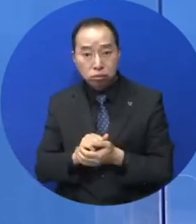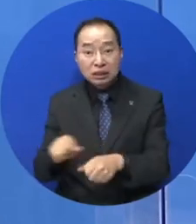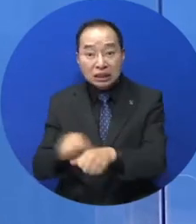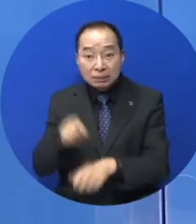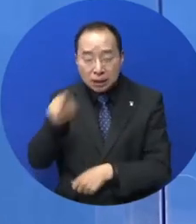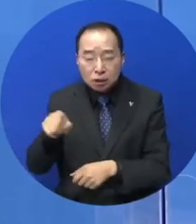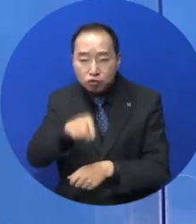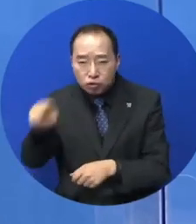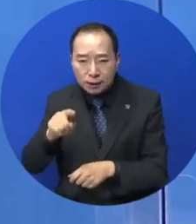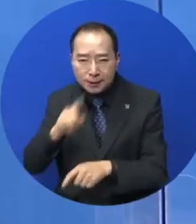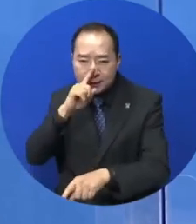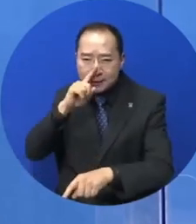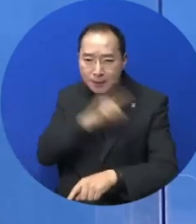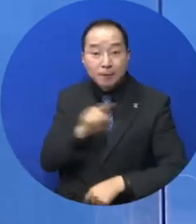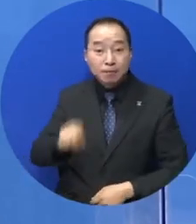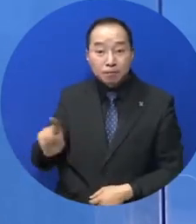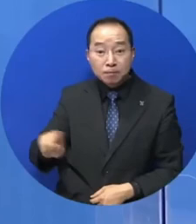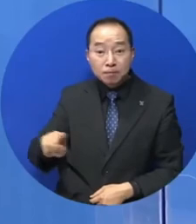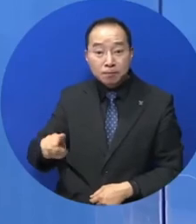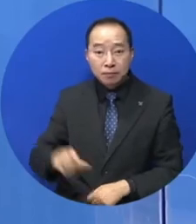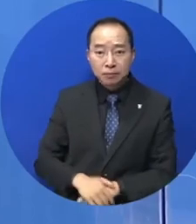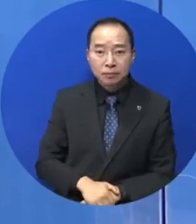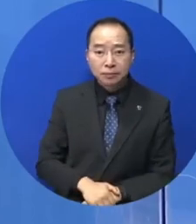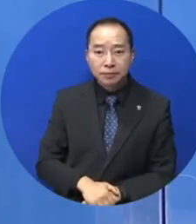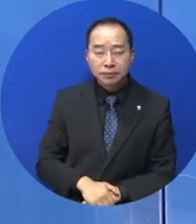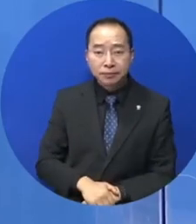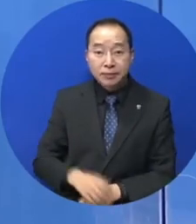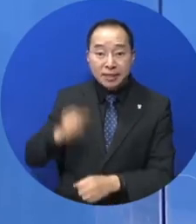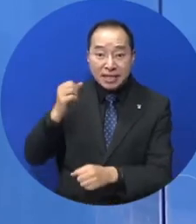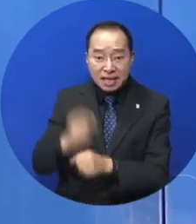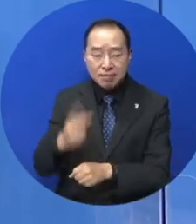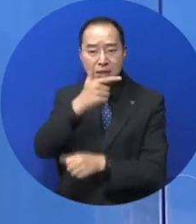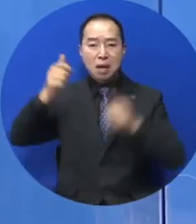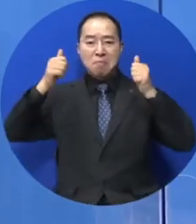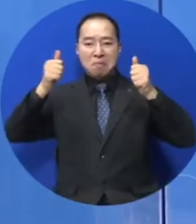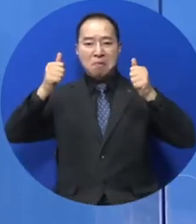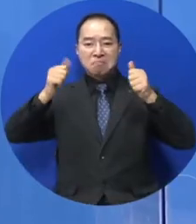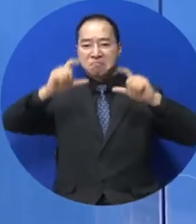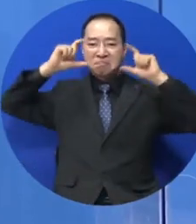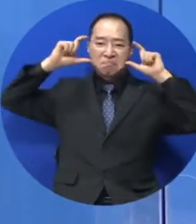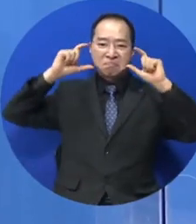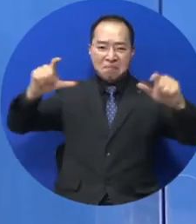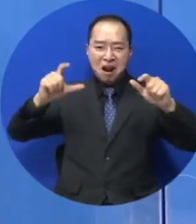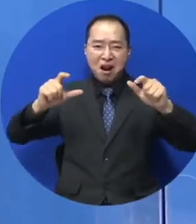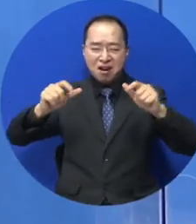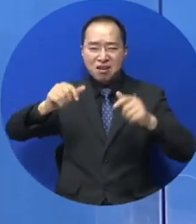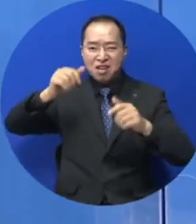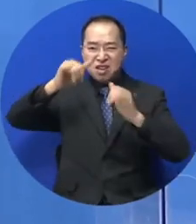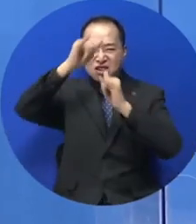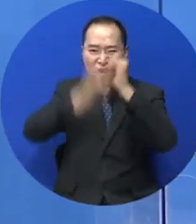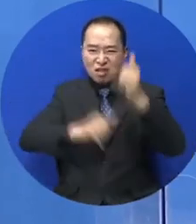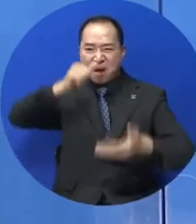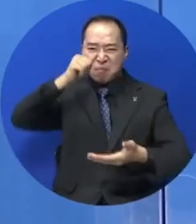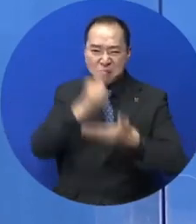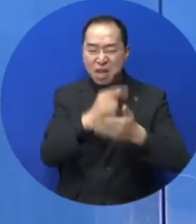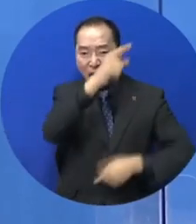이런 뉴스 중에서 가장 악질적인 그런 분들은 이미 대법원에서 확정 판결된 역사적 범죄에